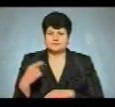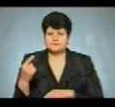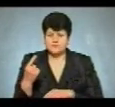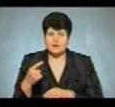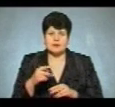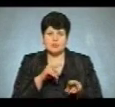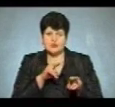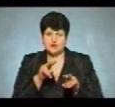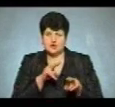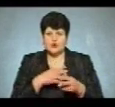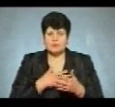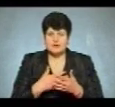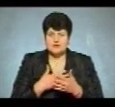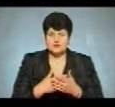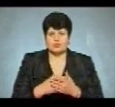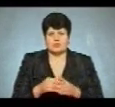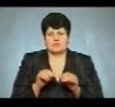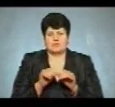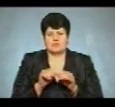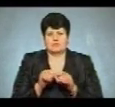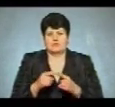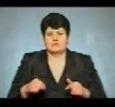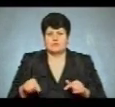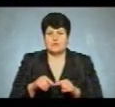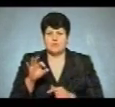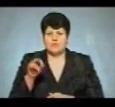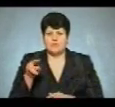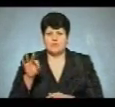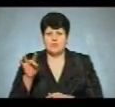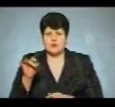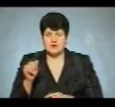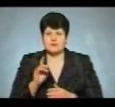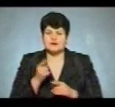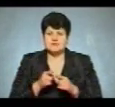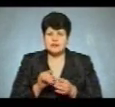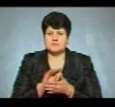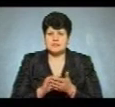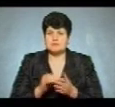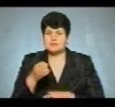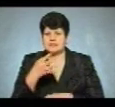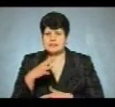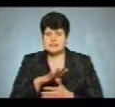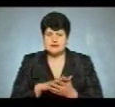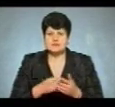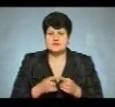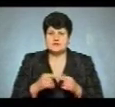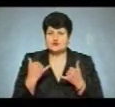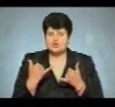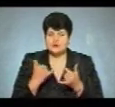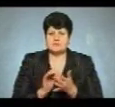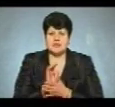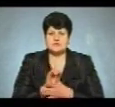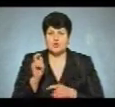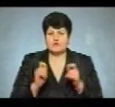спостерігачі громадянської мережі «Опора». Через це у поліції склали 15 заяв. Про це сьогодні під час